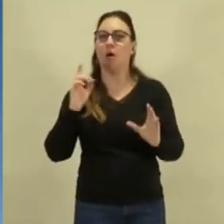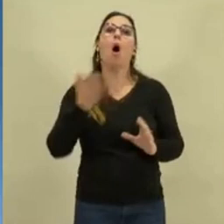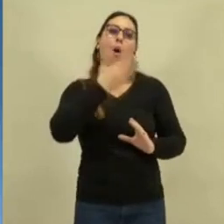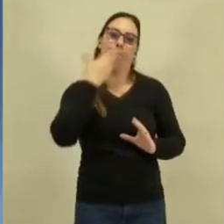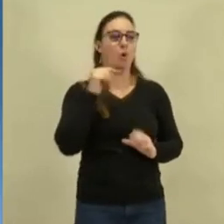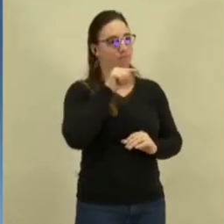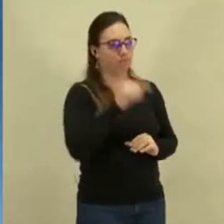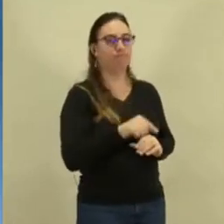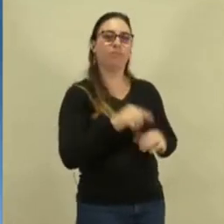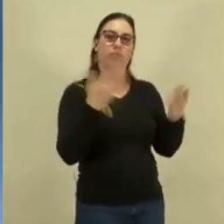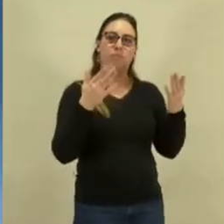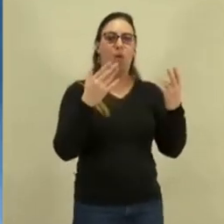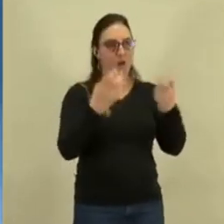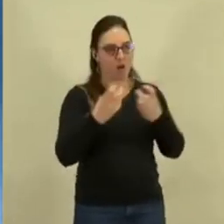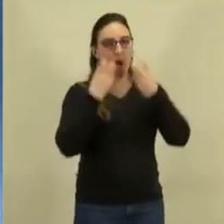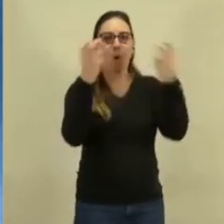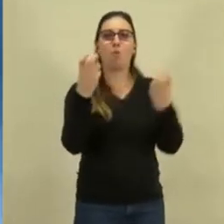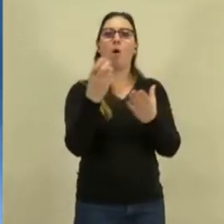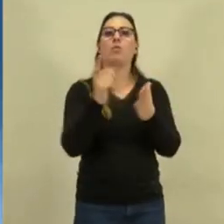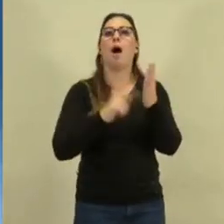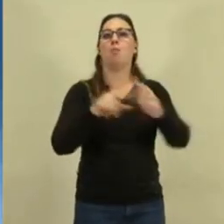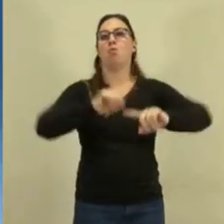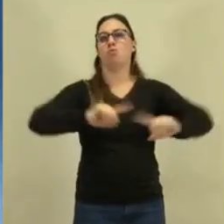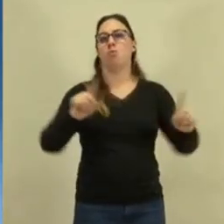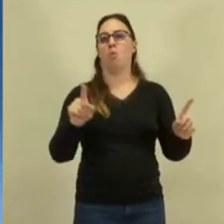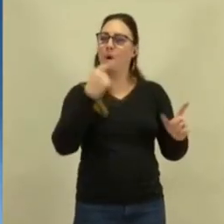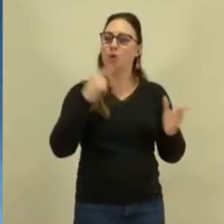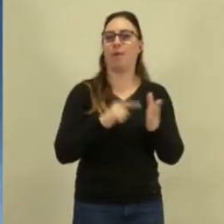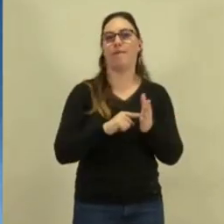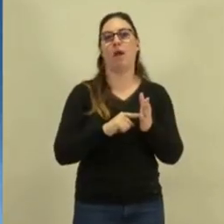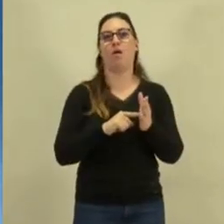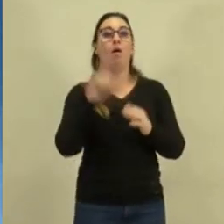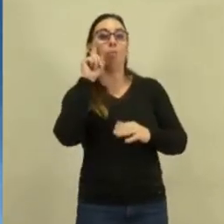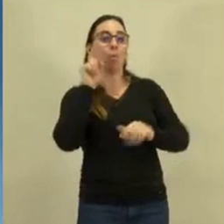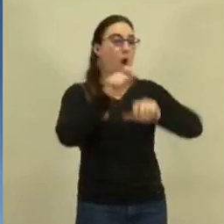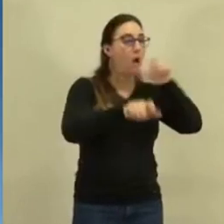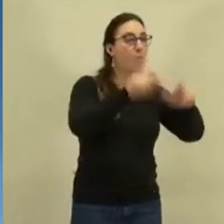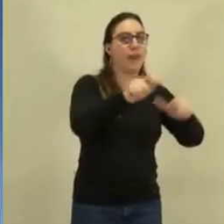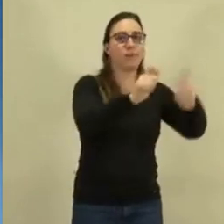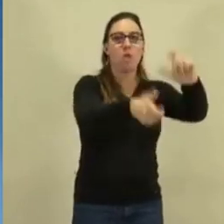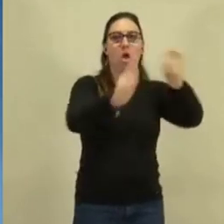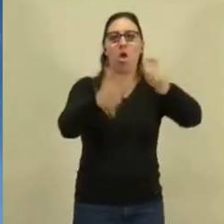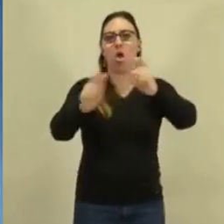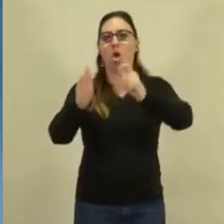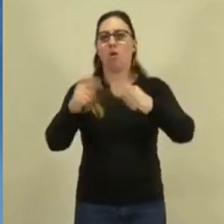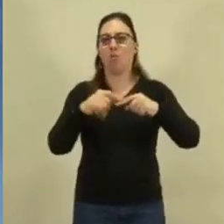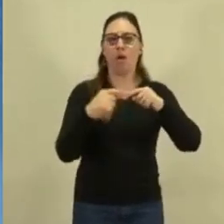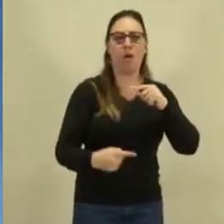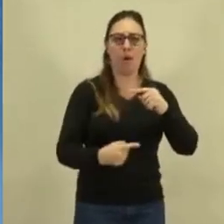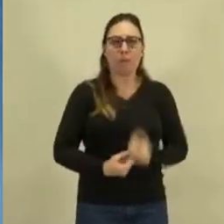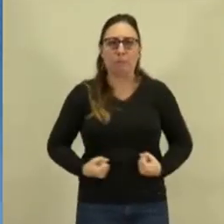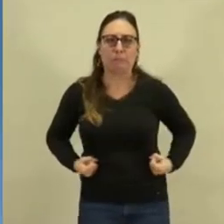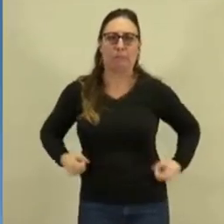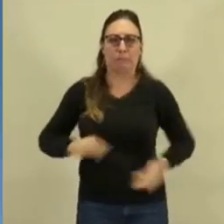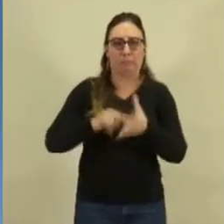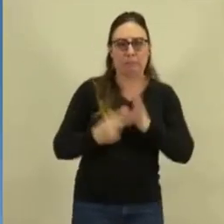que qu'on n'augmente pas les impôts parce que effectivement, il y a des personnes qui vont se retrouver dans le rouge à cause de cette augmentation d'impôts.